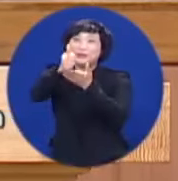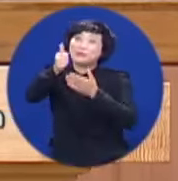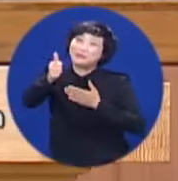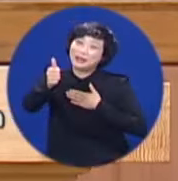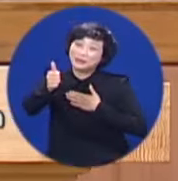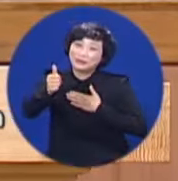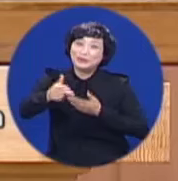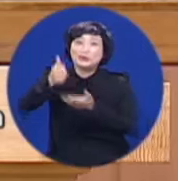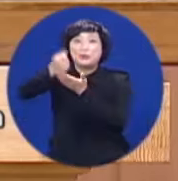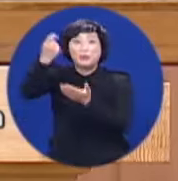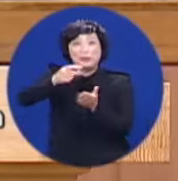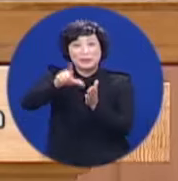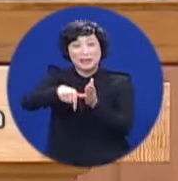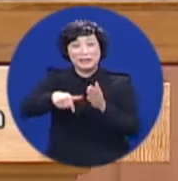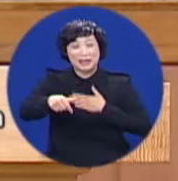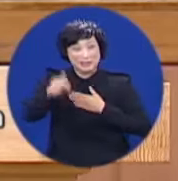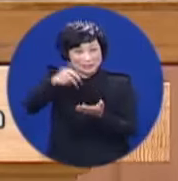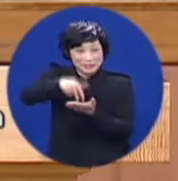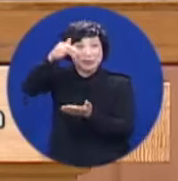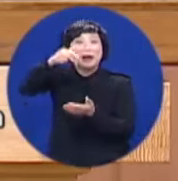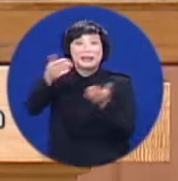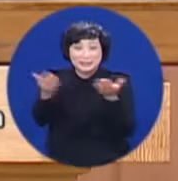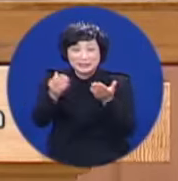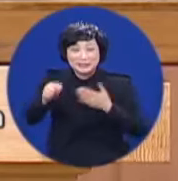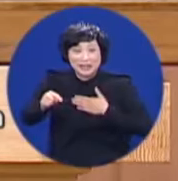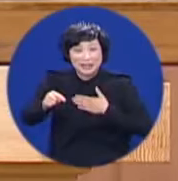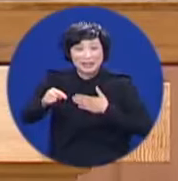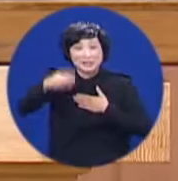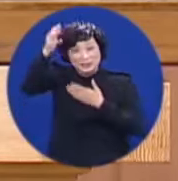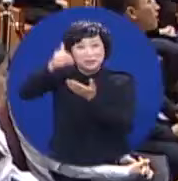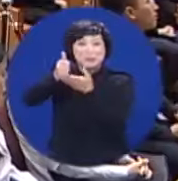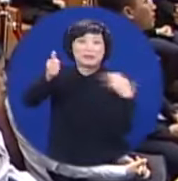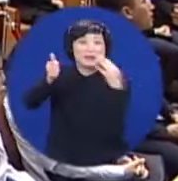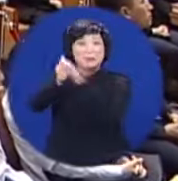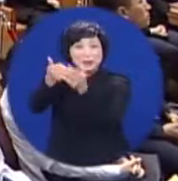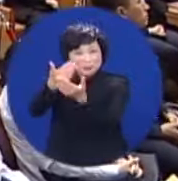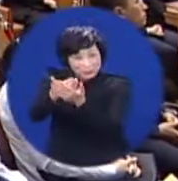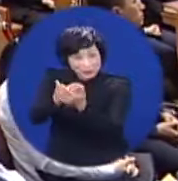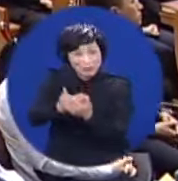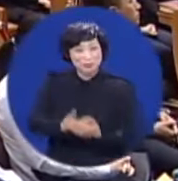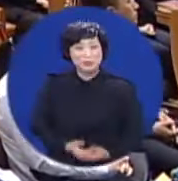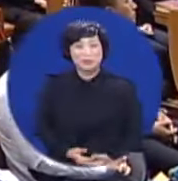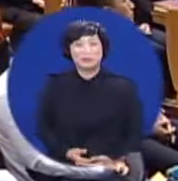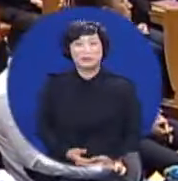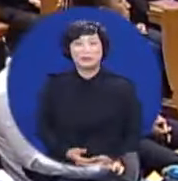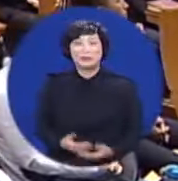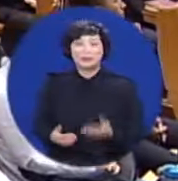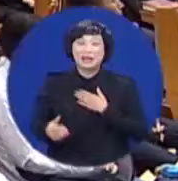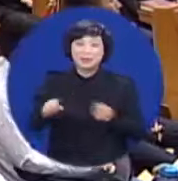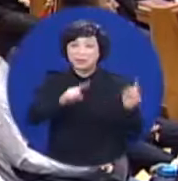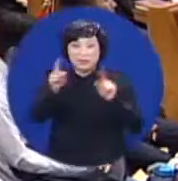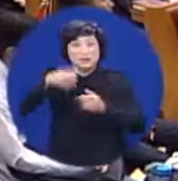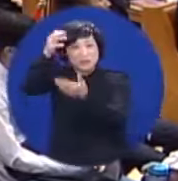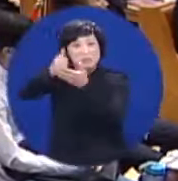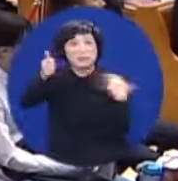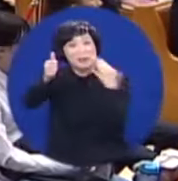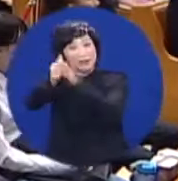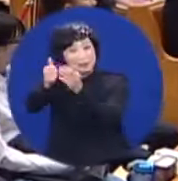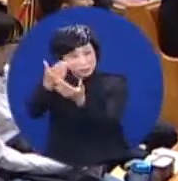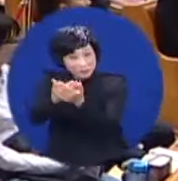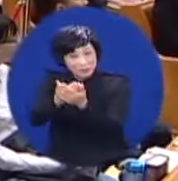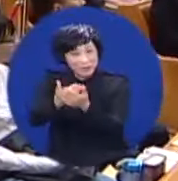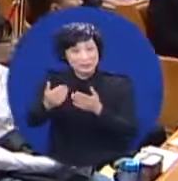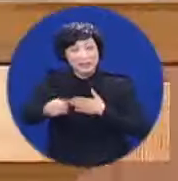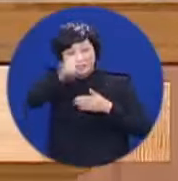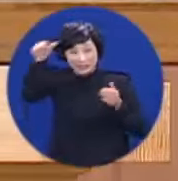댁에도 주님 오심은 들림받는 일을 성령이 전담하옵소서. 부활을 성령이 전담하옵소서.